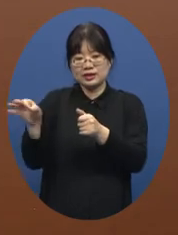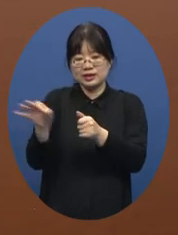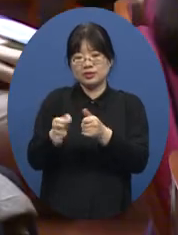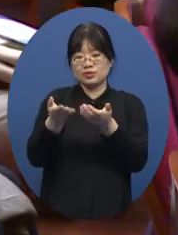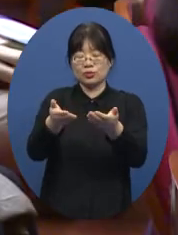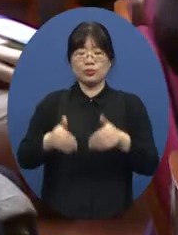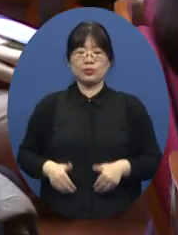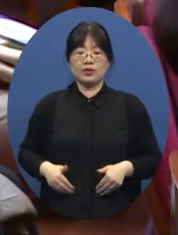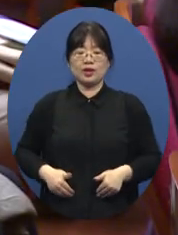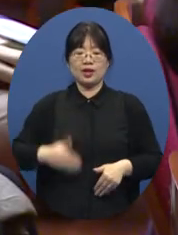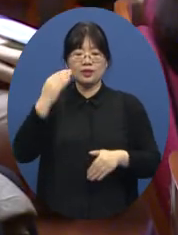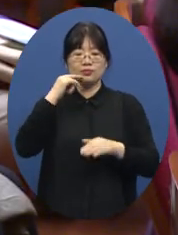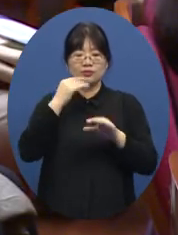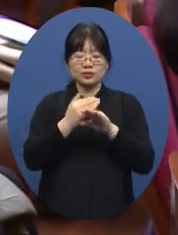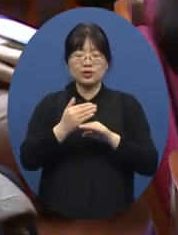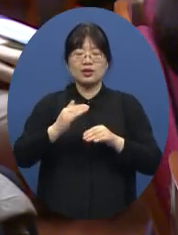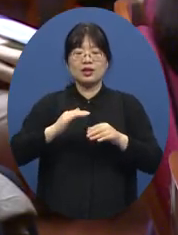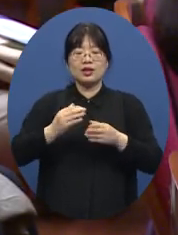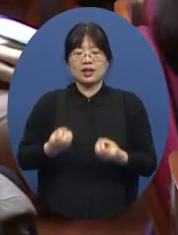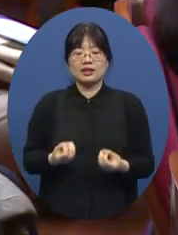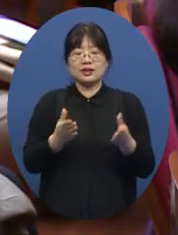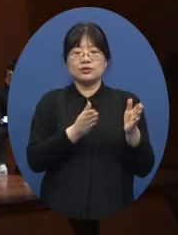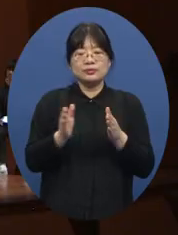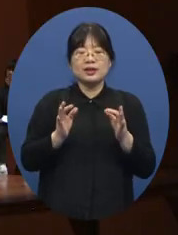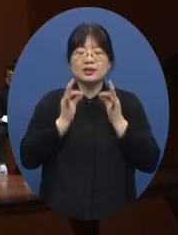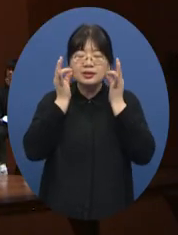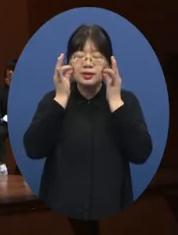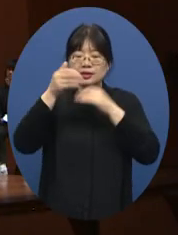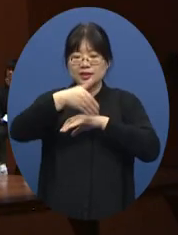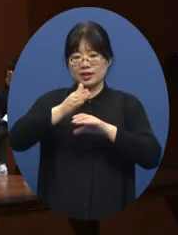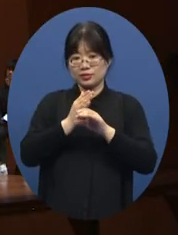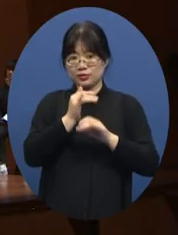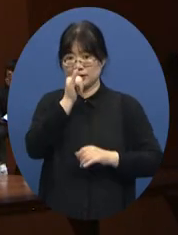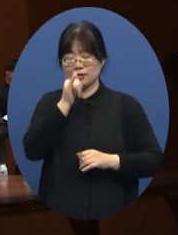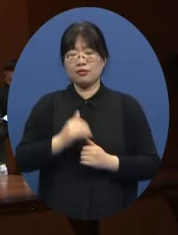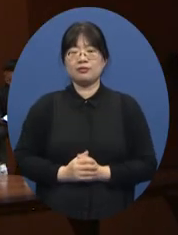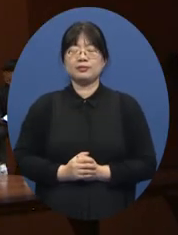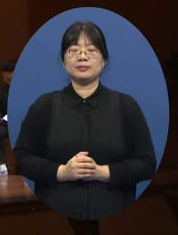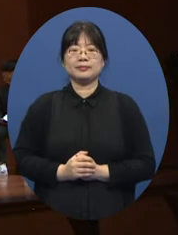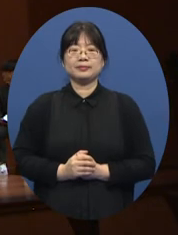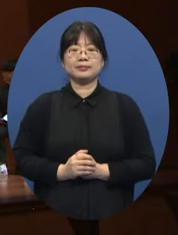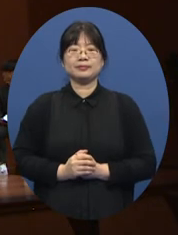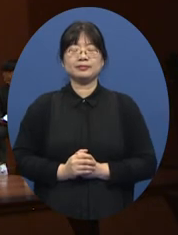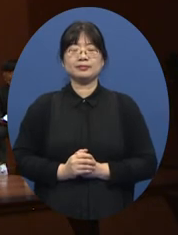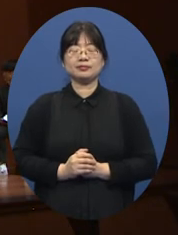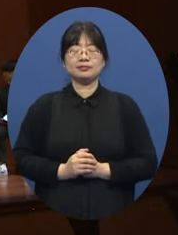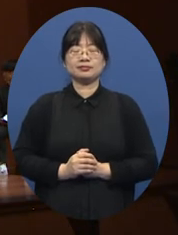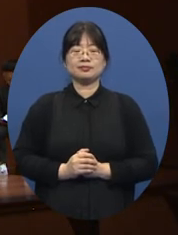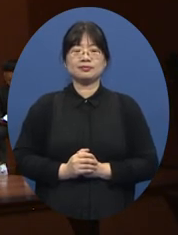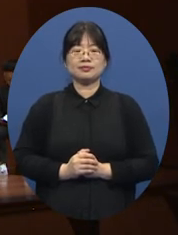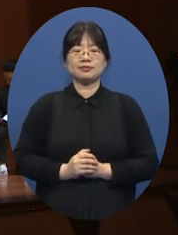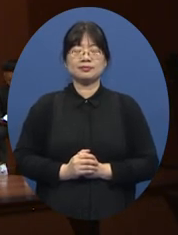지원하거나 남북 교류 행사 마련에 힘쓸 계획입니다. 경기 슈TV 최창순입니다.